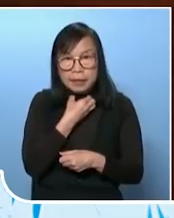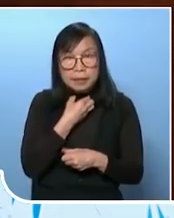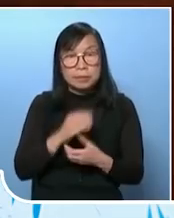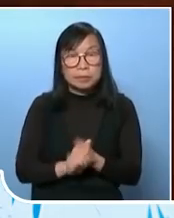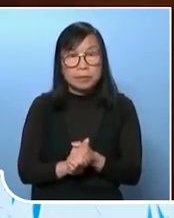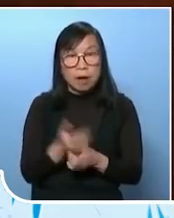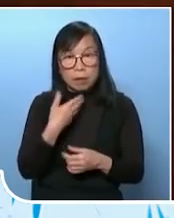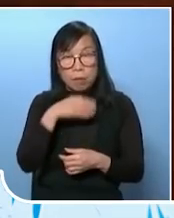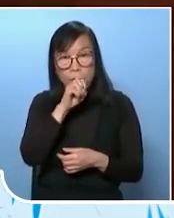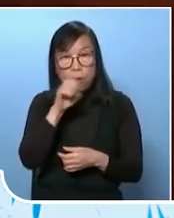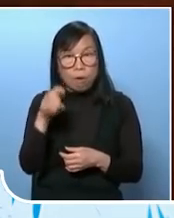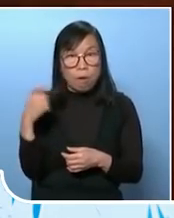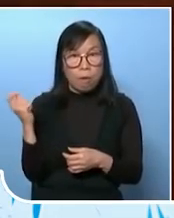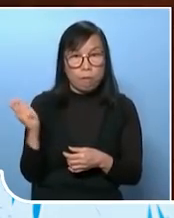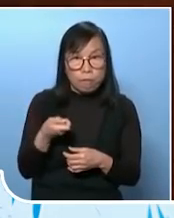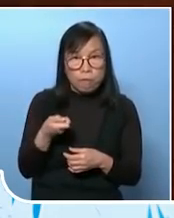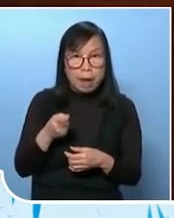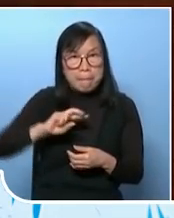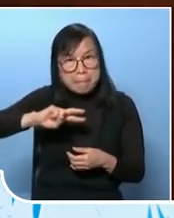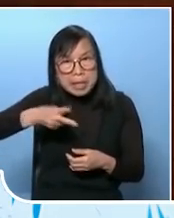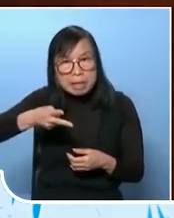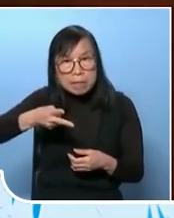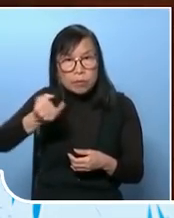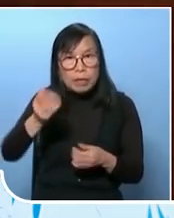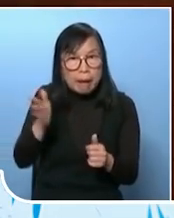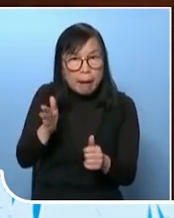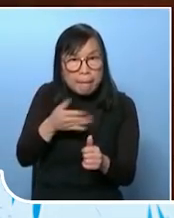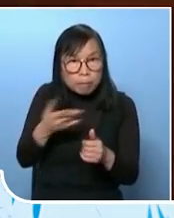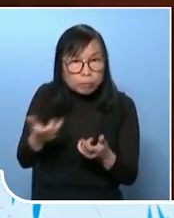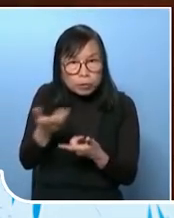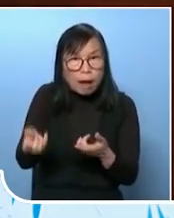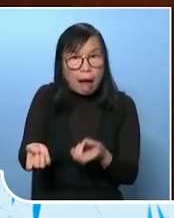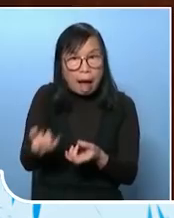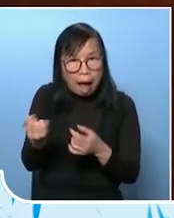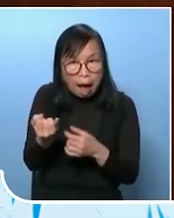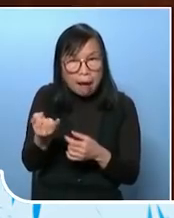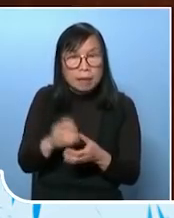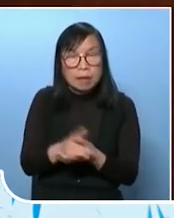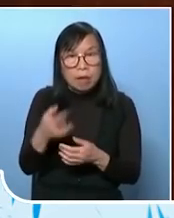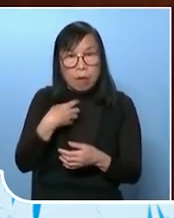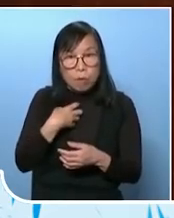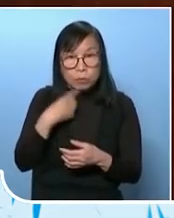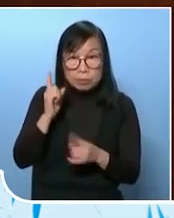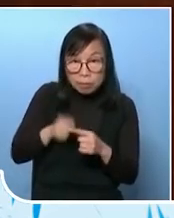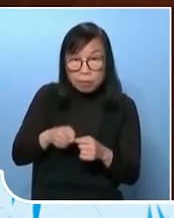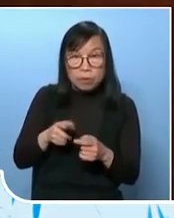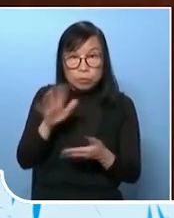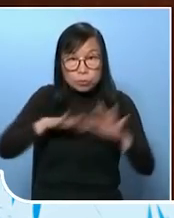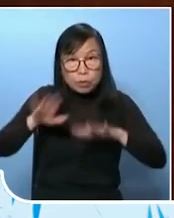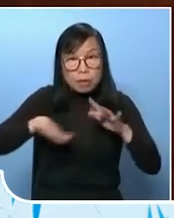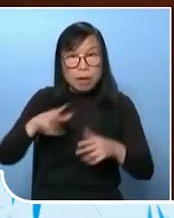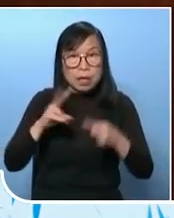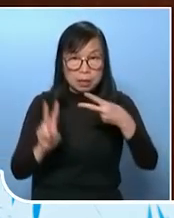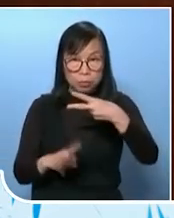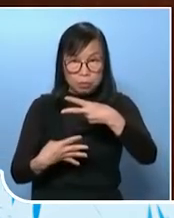我們說的東西很快就被扭曲被抹黑，所以我是很認真處理這件事的。在2月